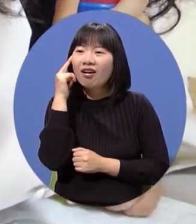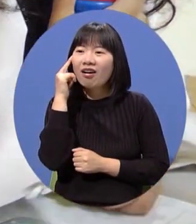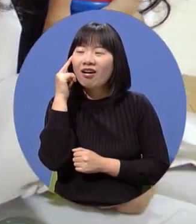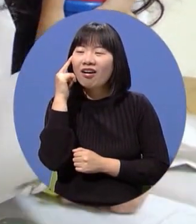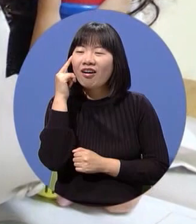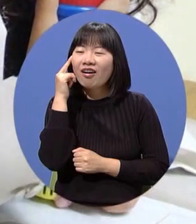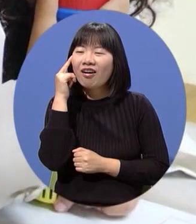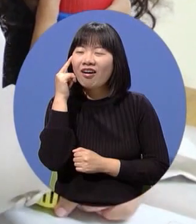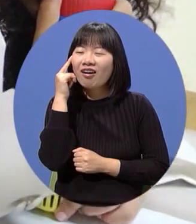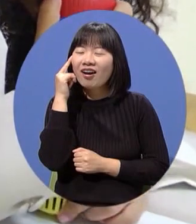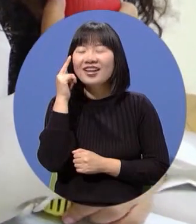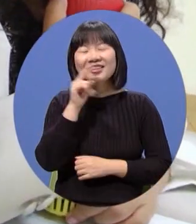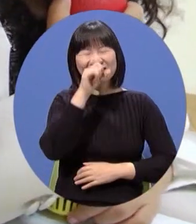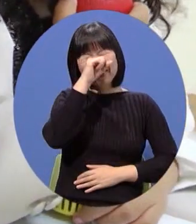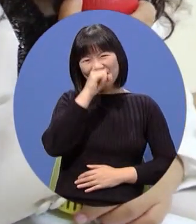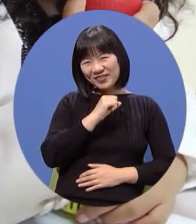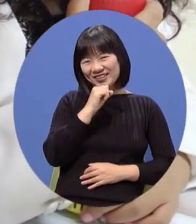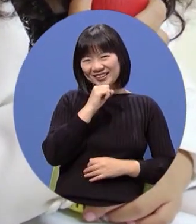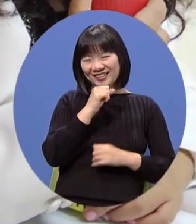예쁘니까?